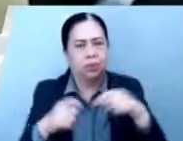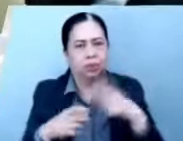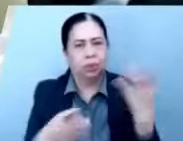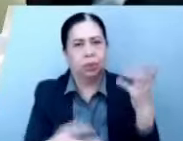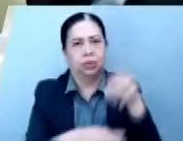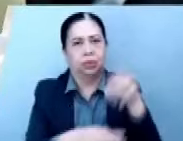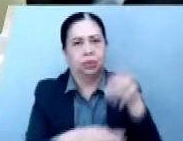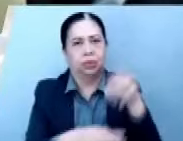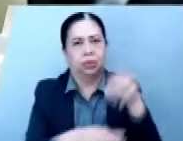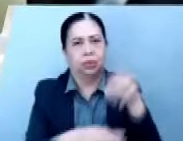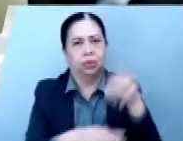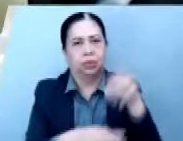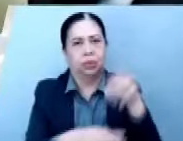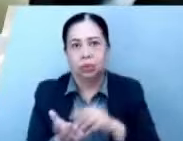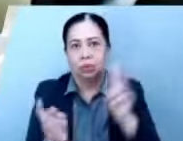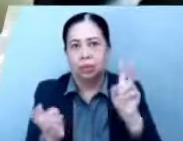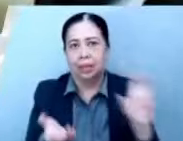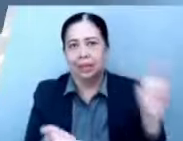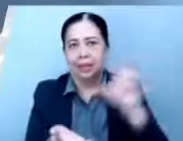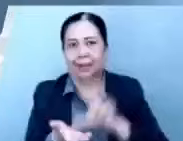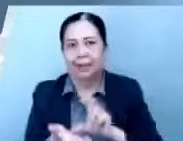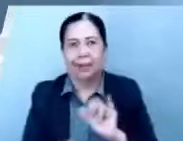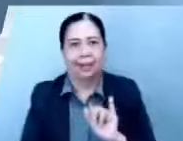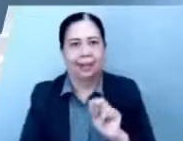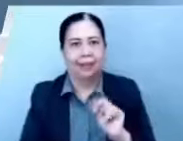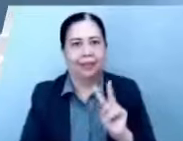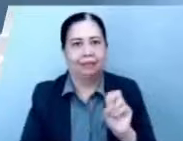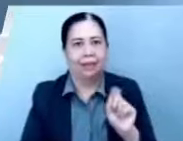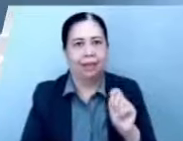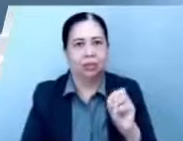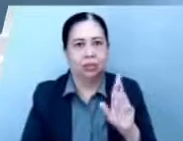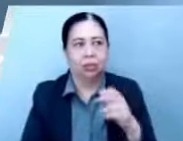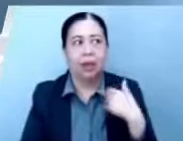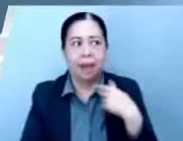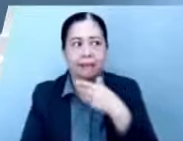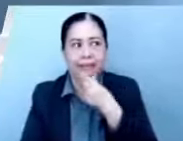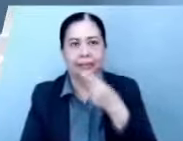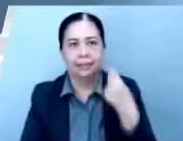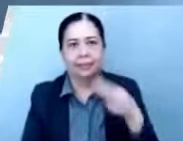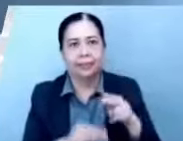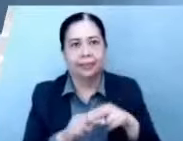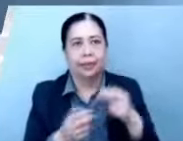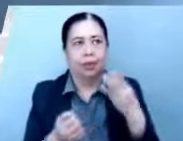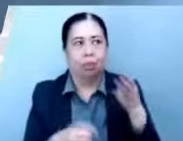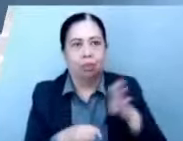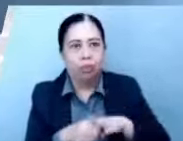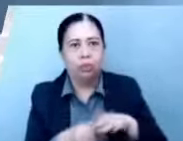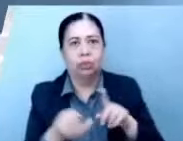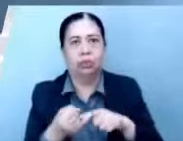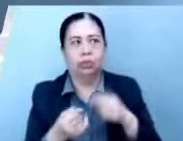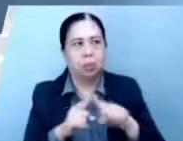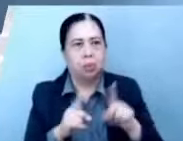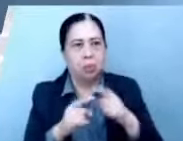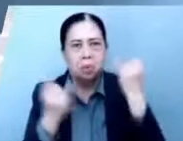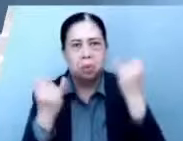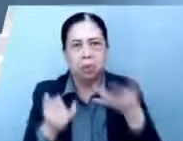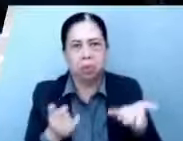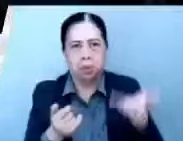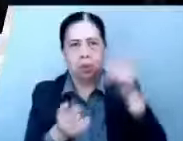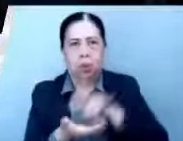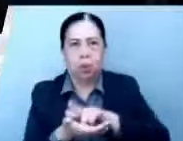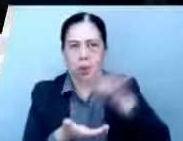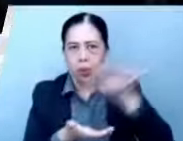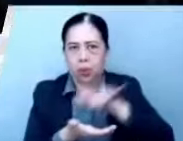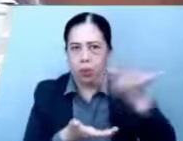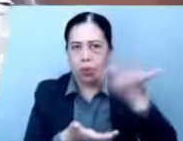na investor. May mga insentibo raw sa mga doktor gaya ng bonuses, luxury goods at mga biyahe abroad. Binibigyan